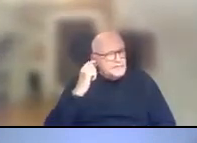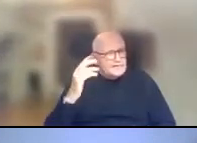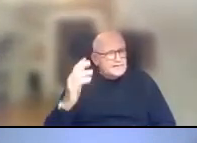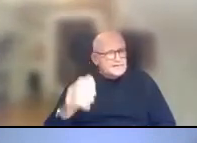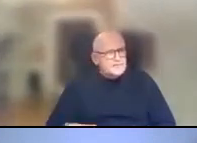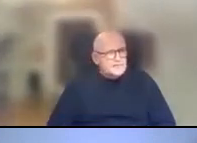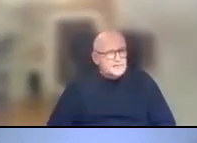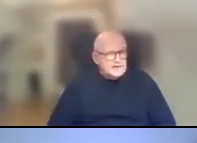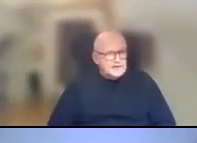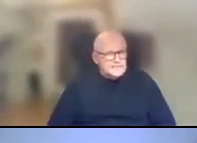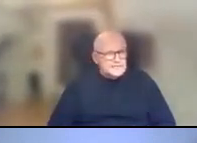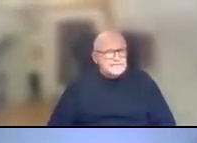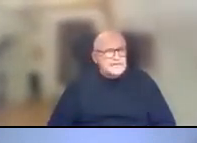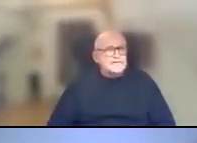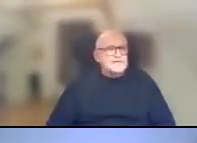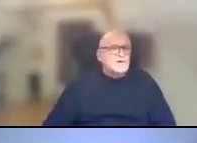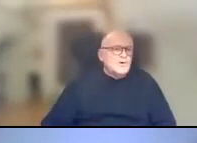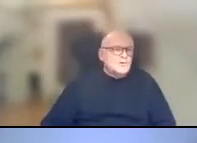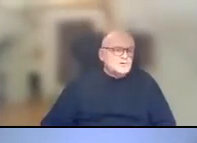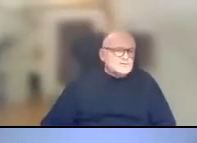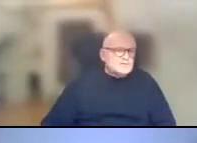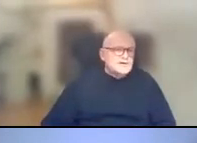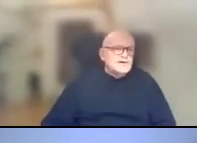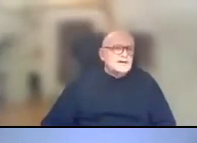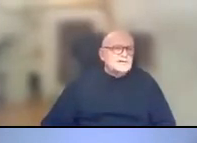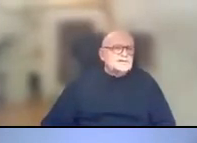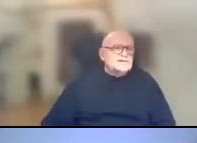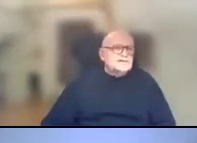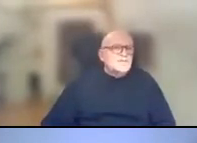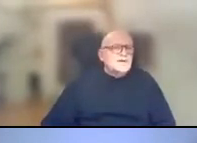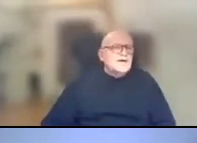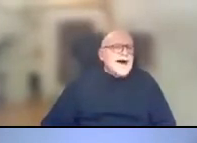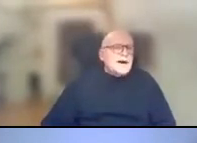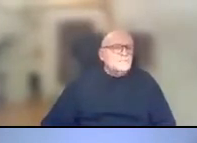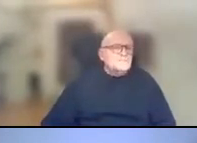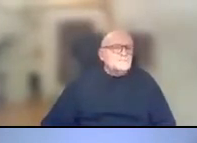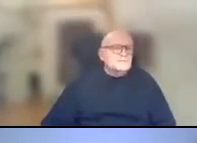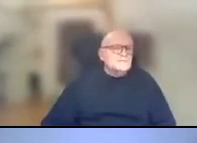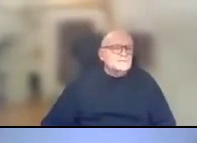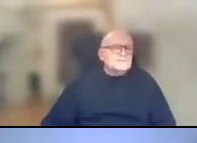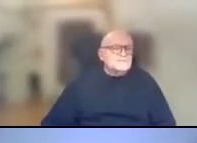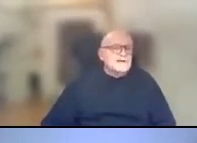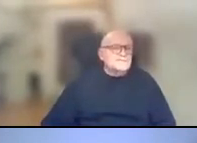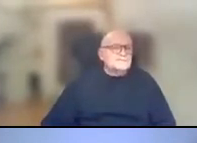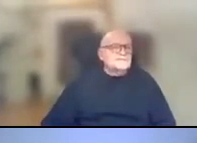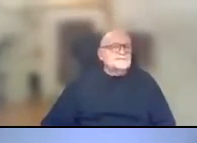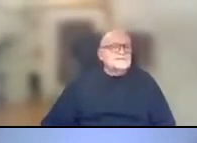ihn arbeiten lassen und hätte dann etwas Zeit. Und just an diesem Abend